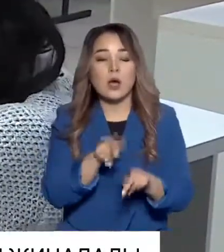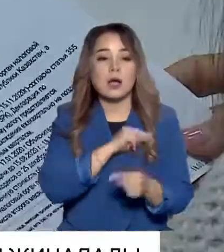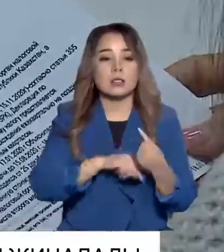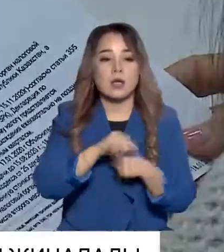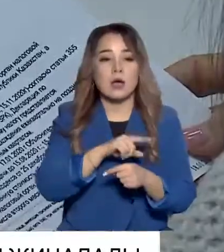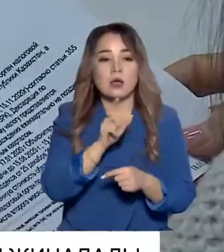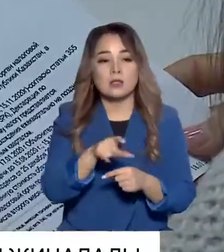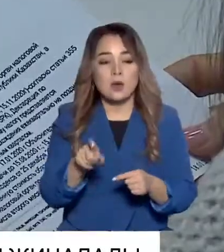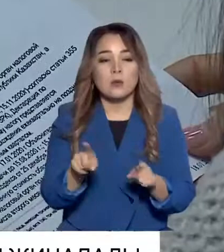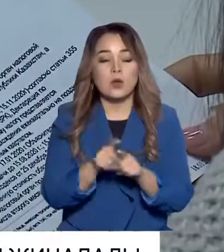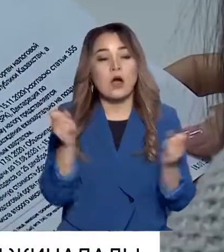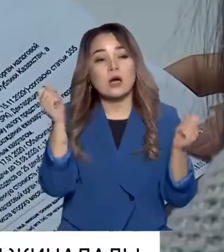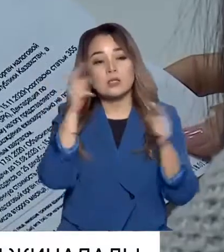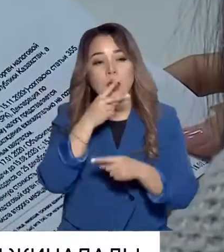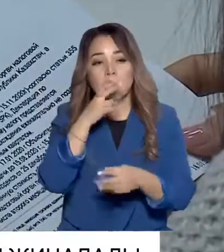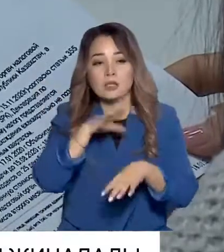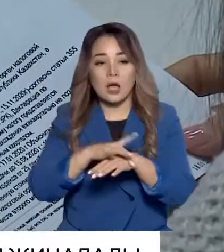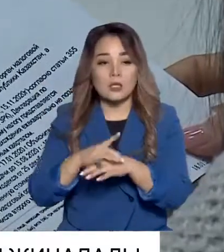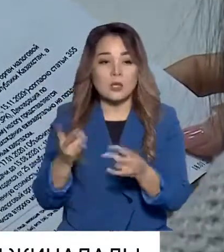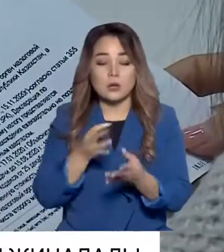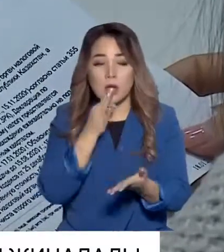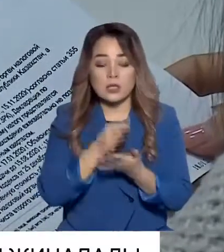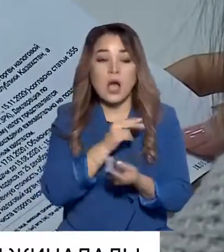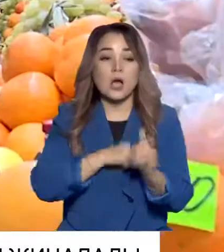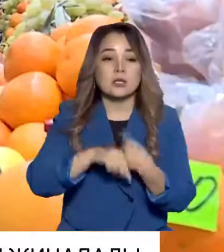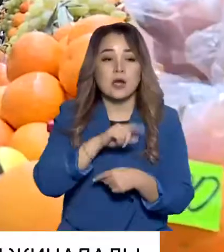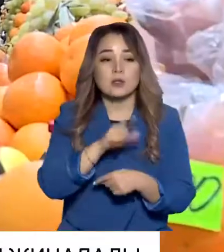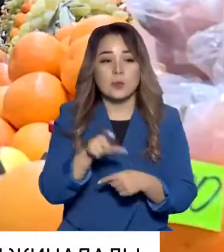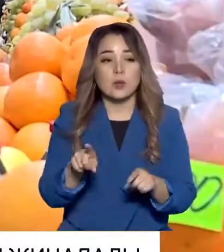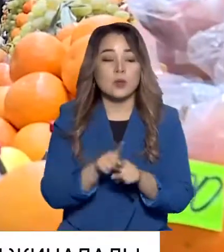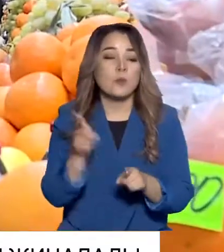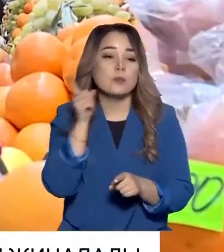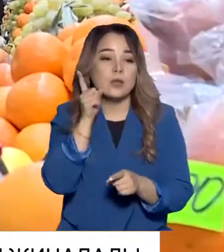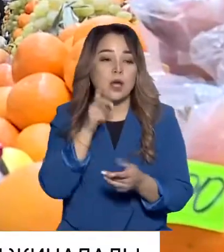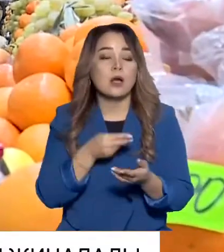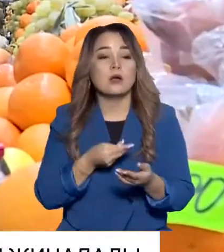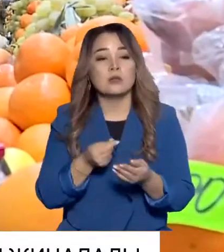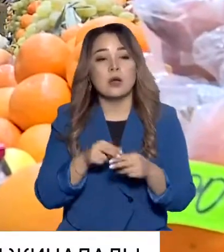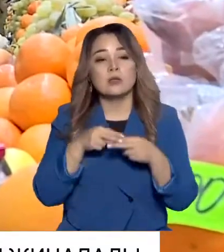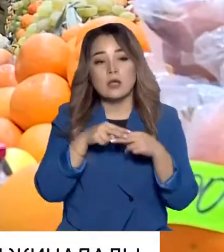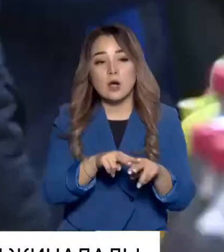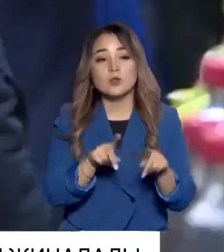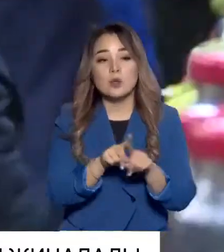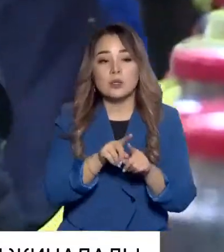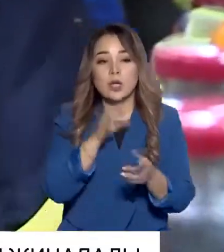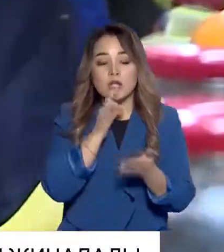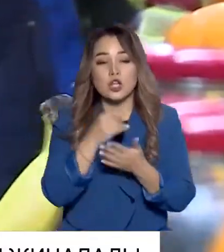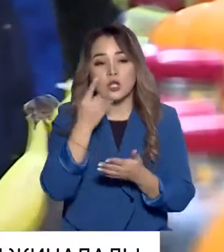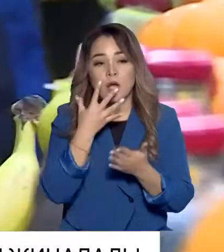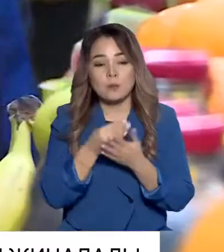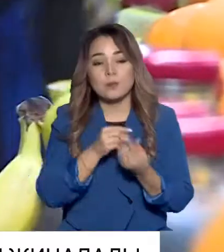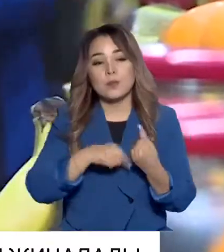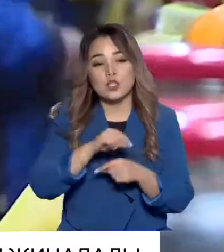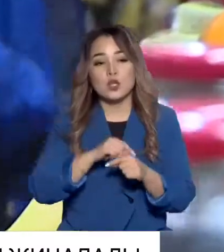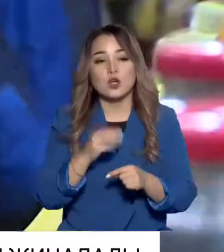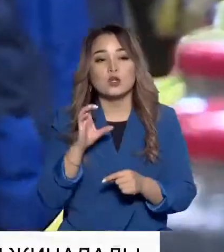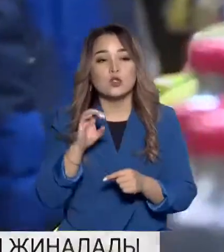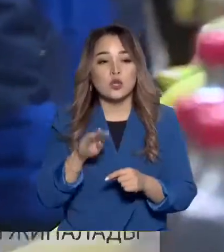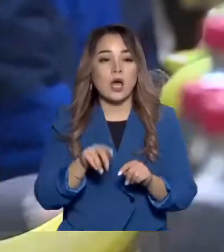қызметті анықтау критерий болып есептеледі. Сондықтан кәсіпкерлер мобильді төлемдер арқылы ақша қабылдау үшін жеке бизнес-шот ашуы тиіс.